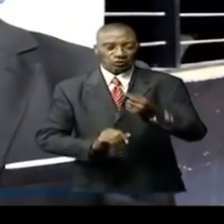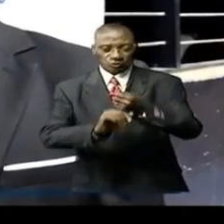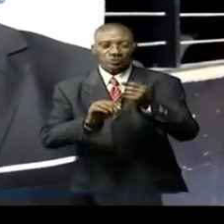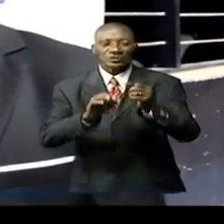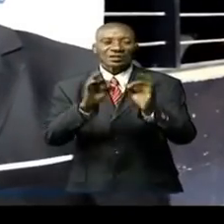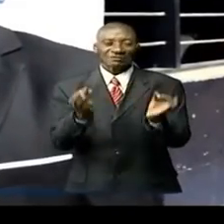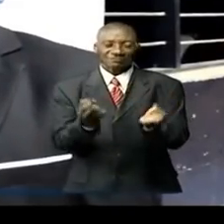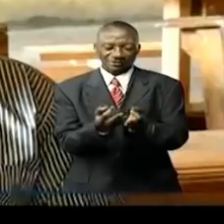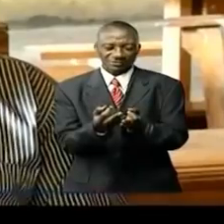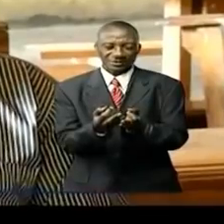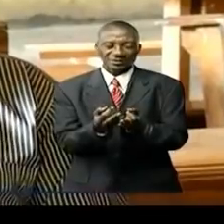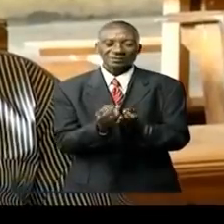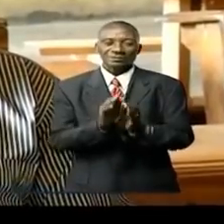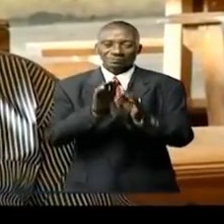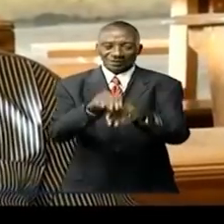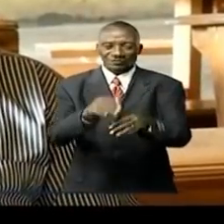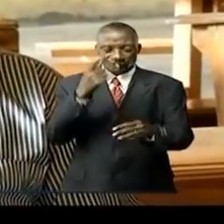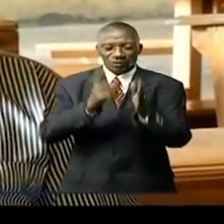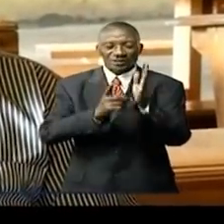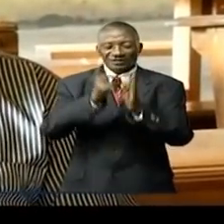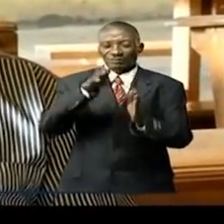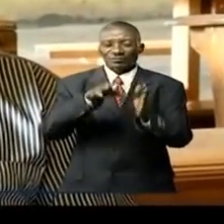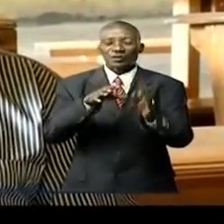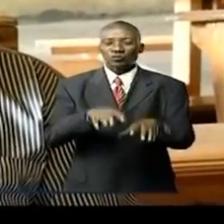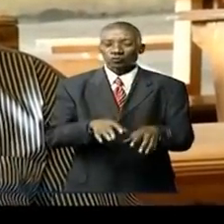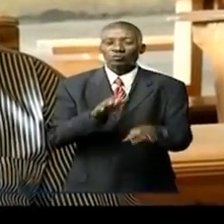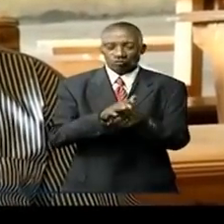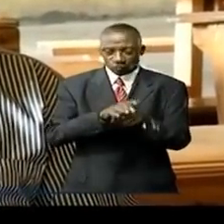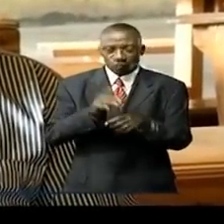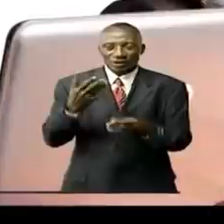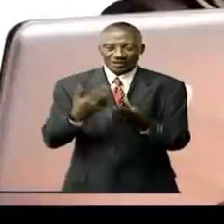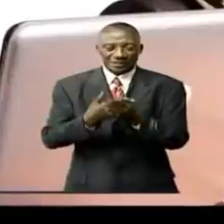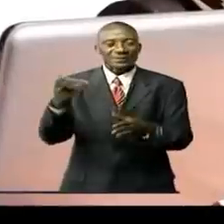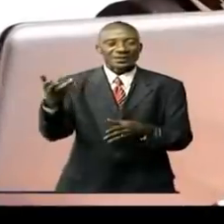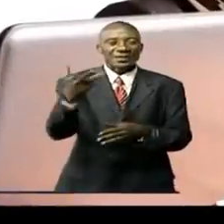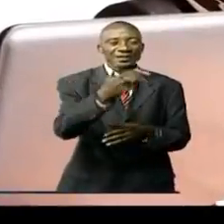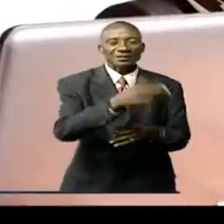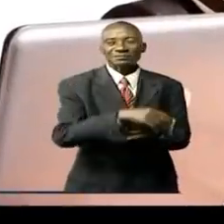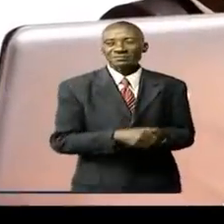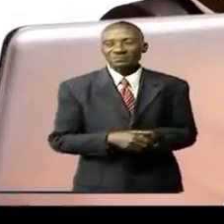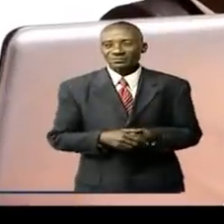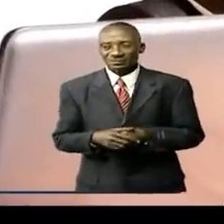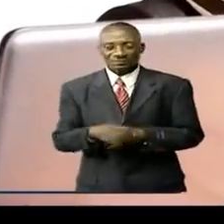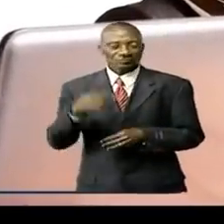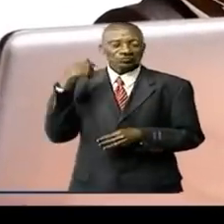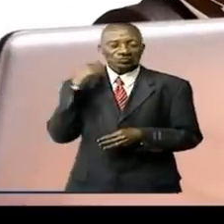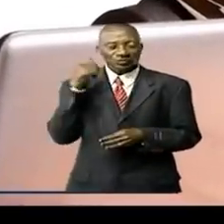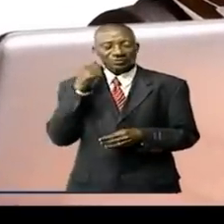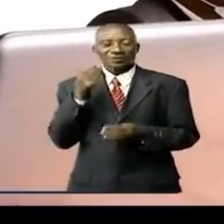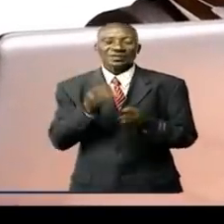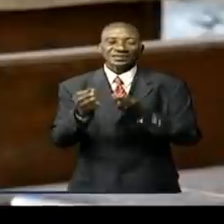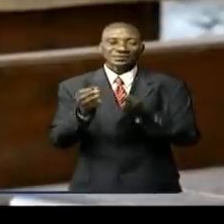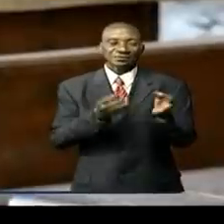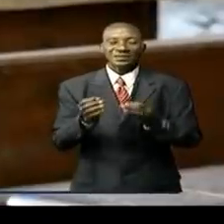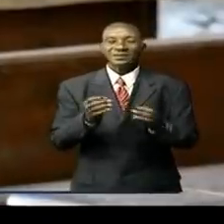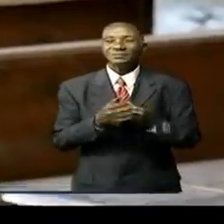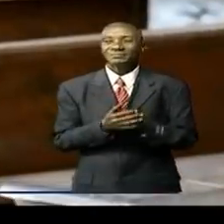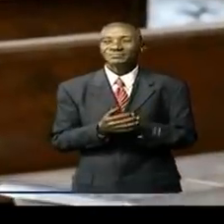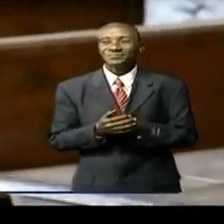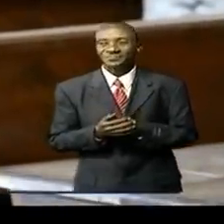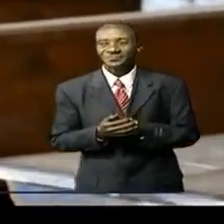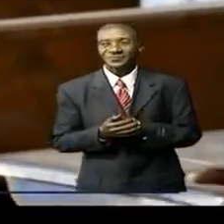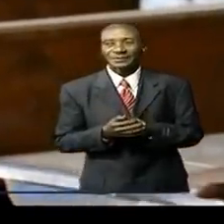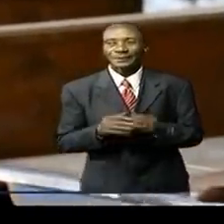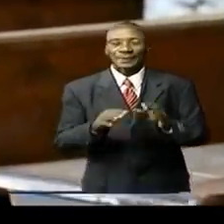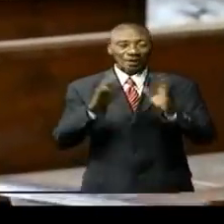au développement de la société. Docteur Bissidika explique les causes de ces handicaps. La communauté